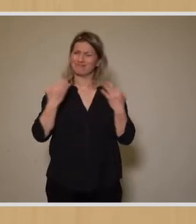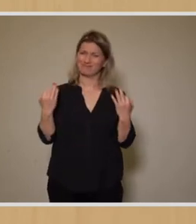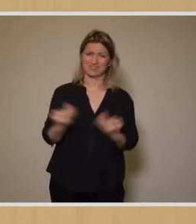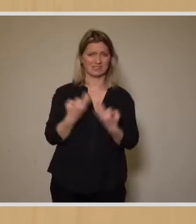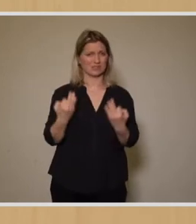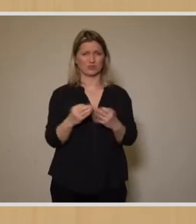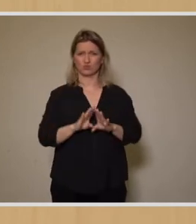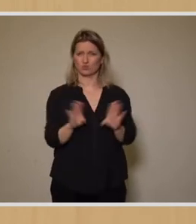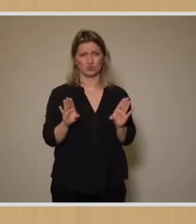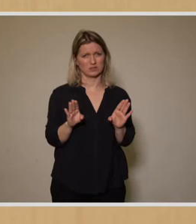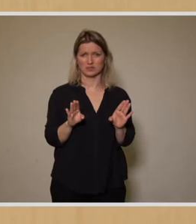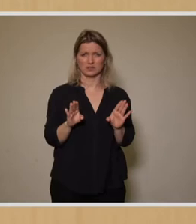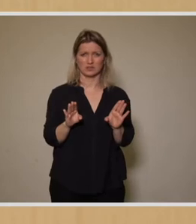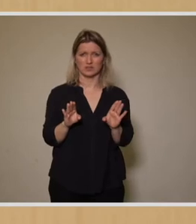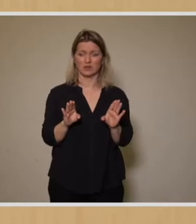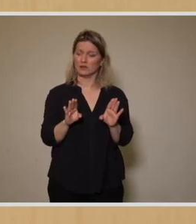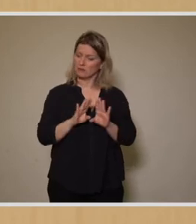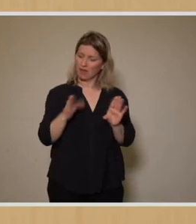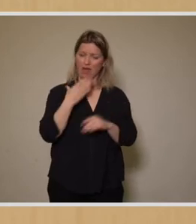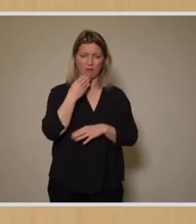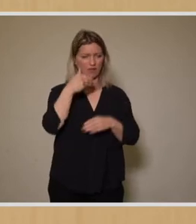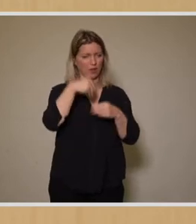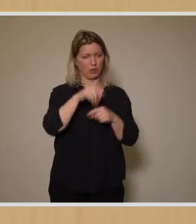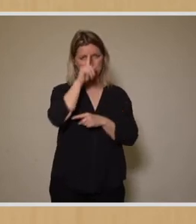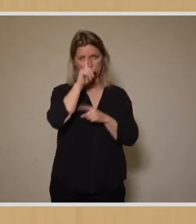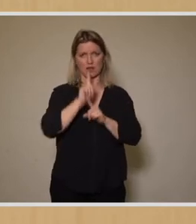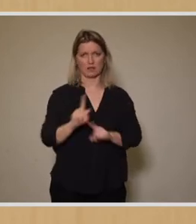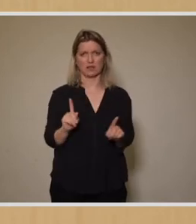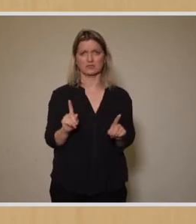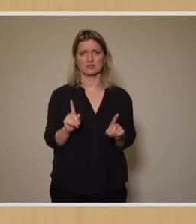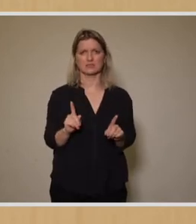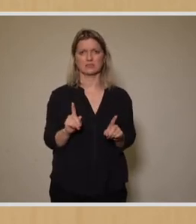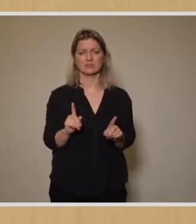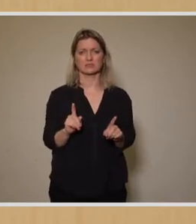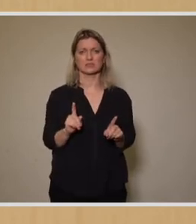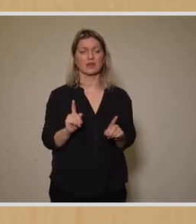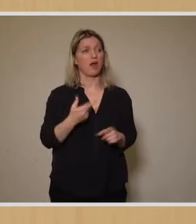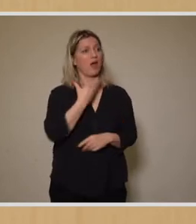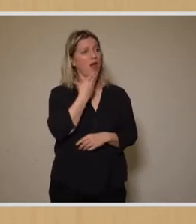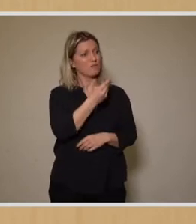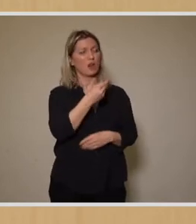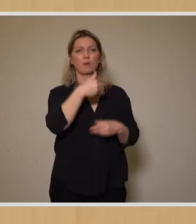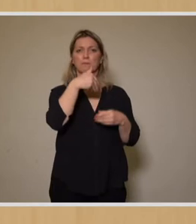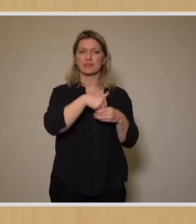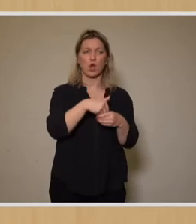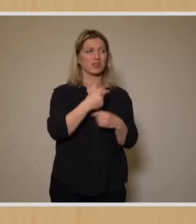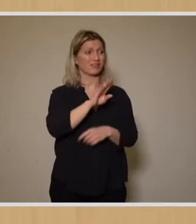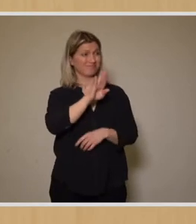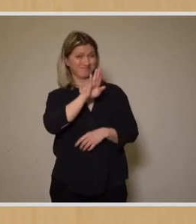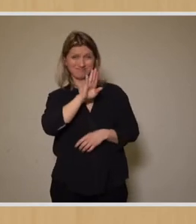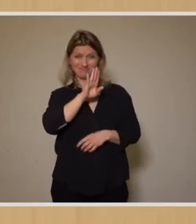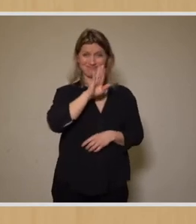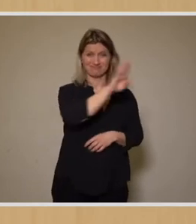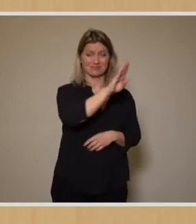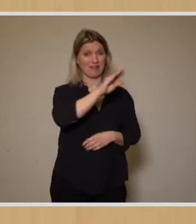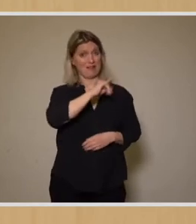dort beschlossen wird. Nein, so ist es nicht. Eine Empfehlung, in einer Empfehlung wohnt das Bestreben inne, den Willen dessen, an